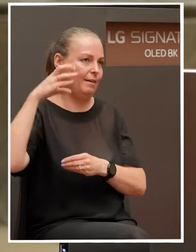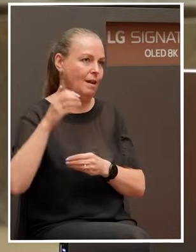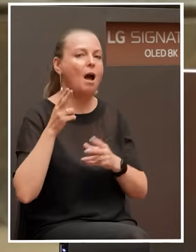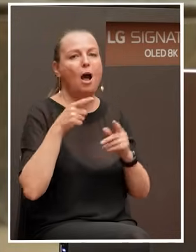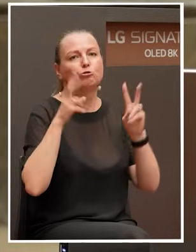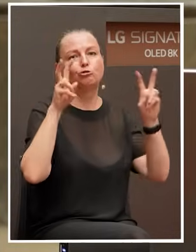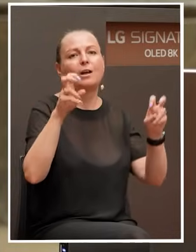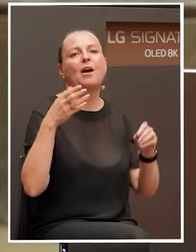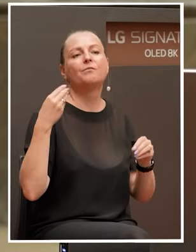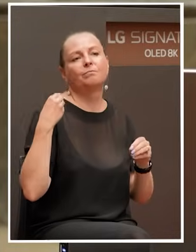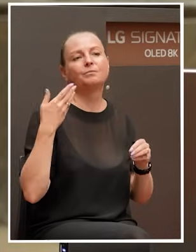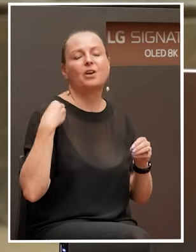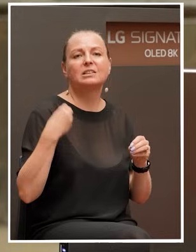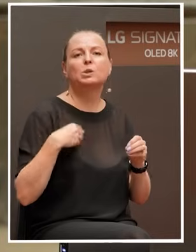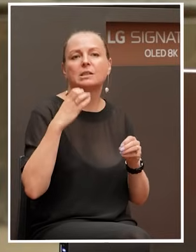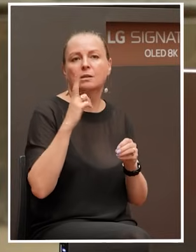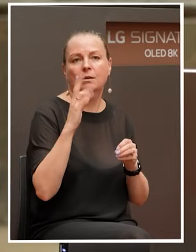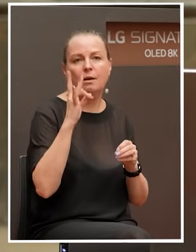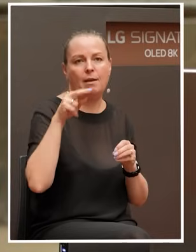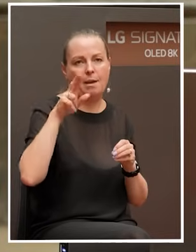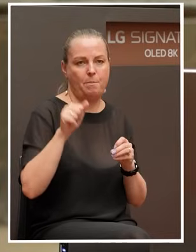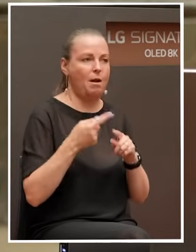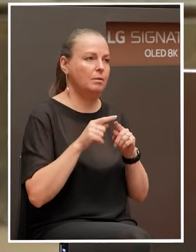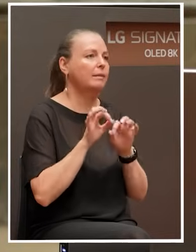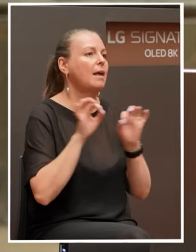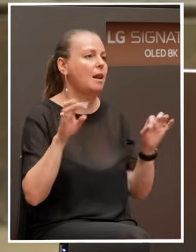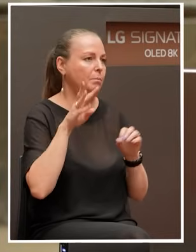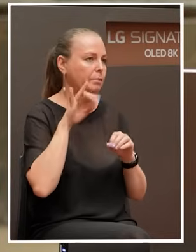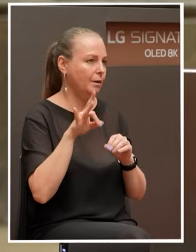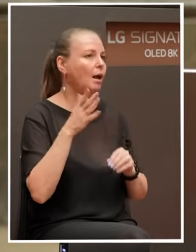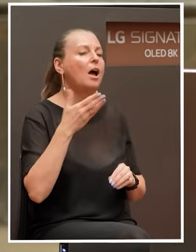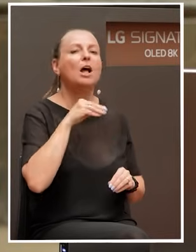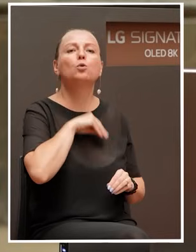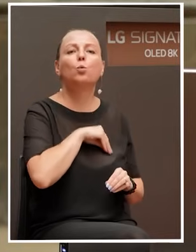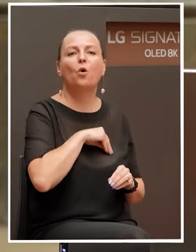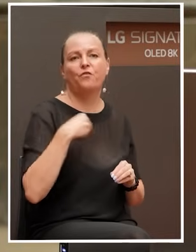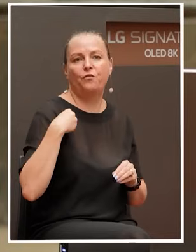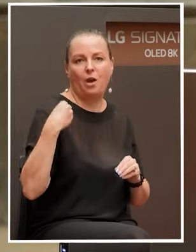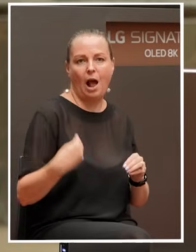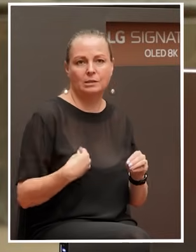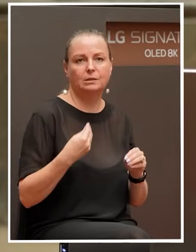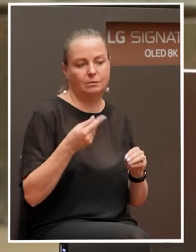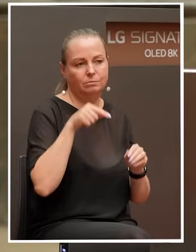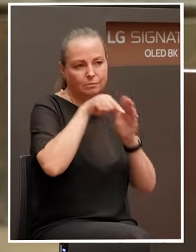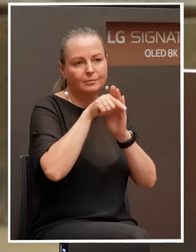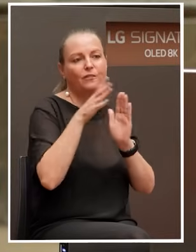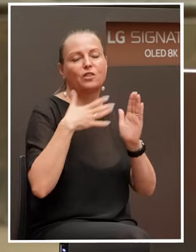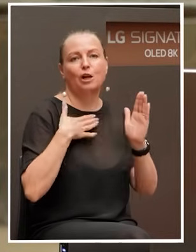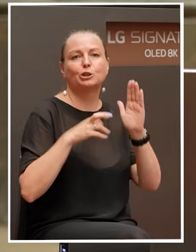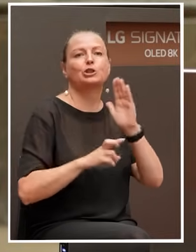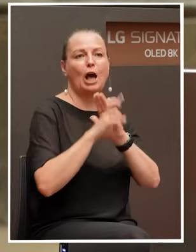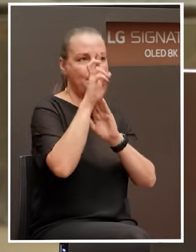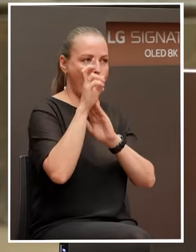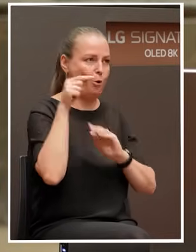национальным скрепом, как идеальному миру. Не только дух христианства, но и дух Франции расцветают в наших соборах. Несомненно, идеи, обретшие здесь